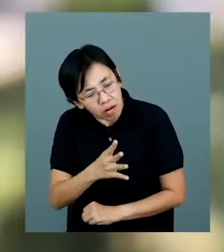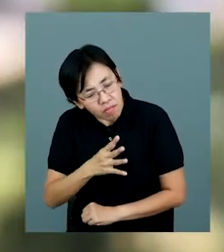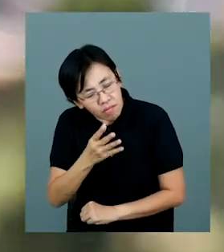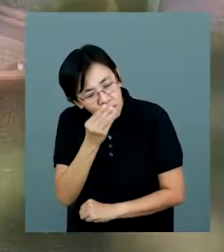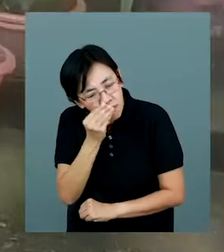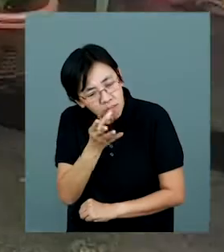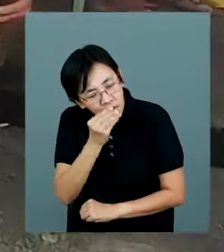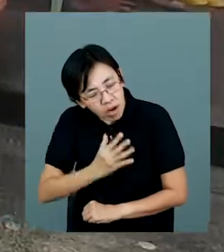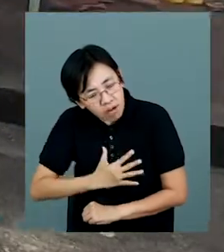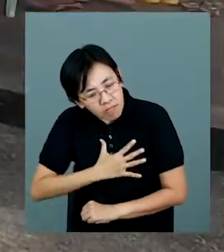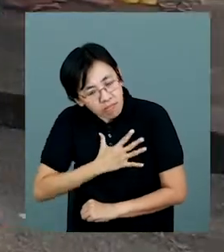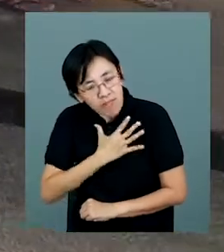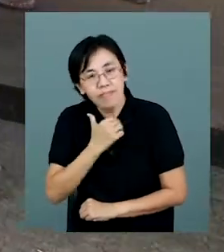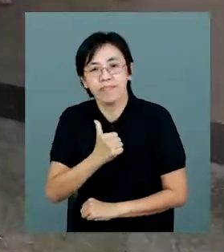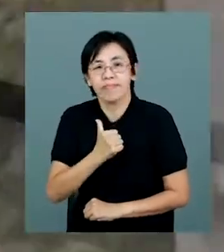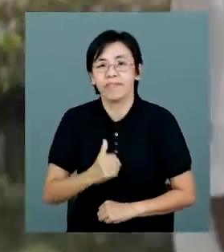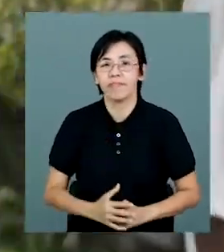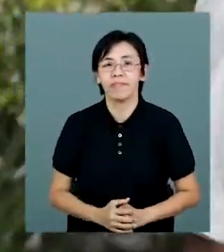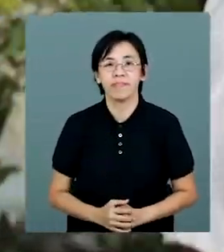ยค่ะ